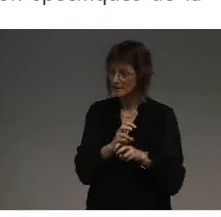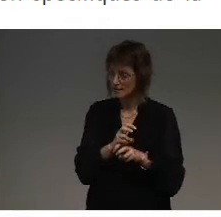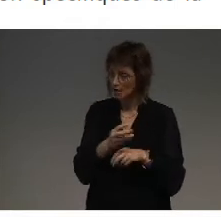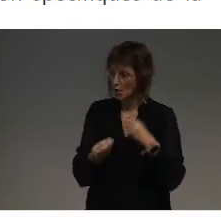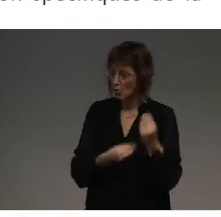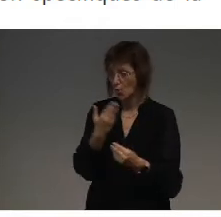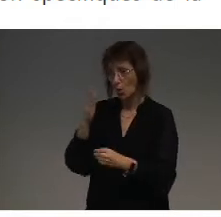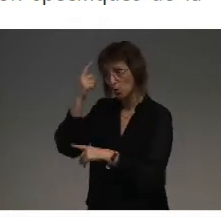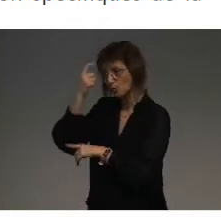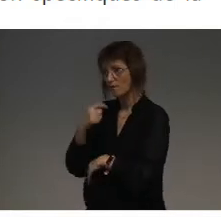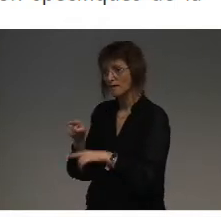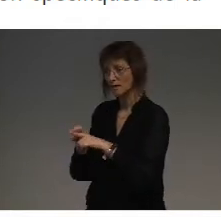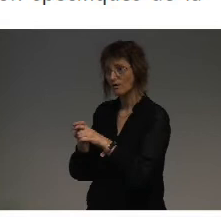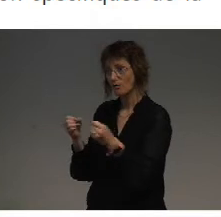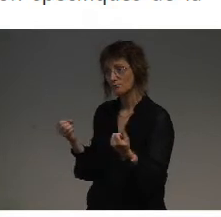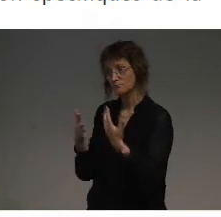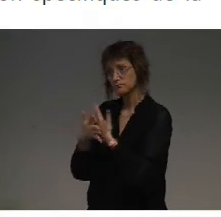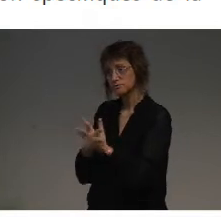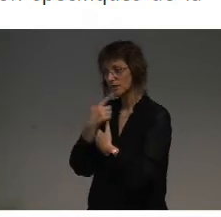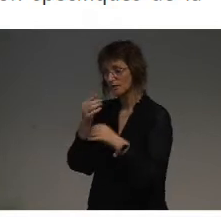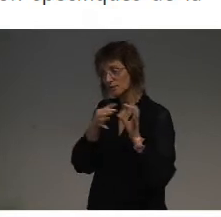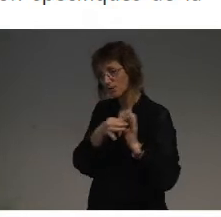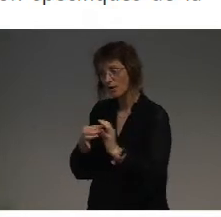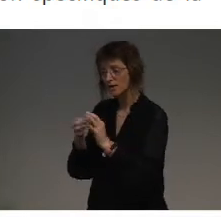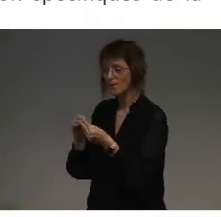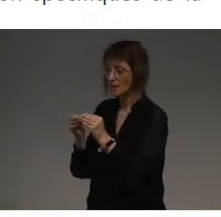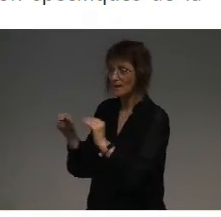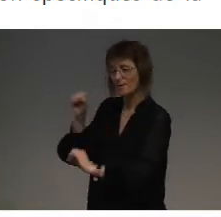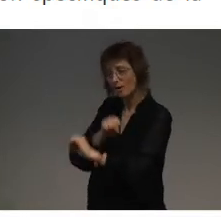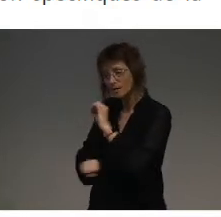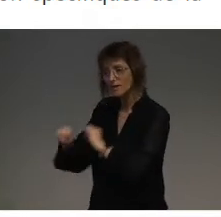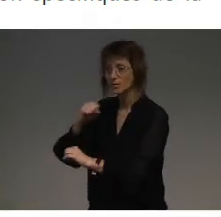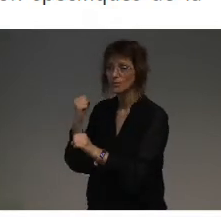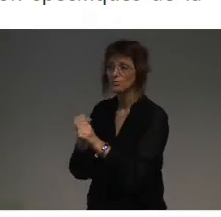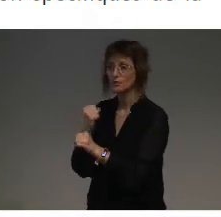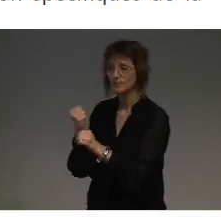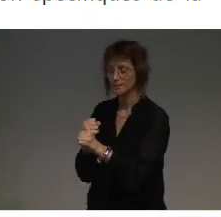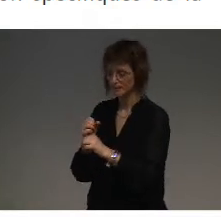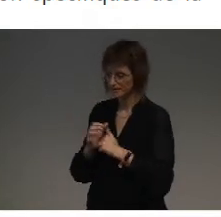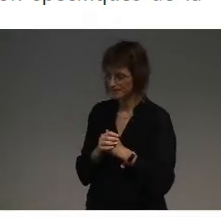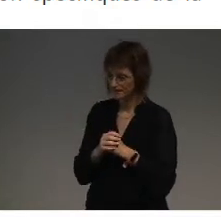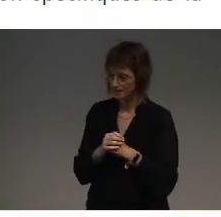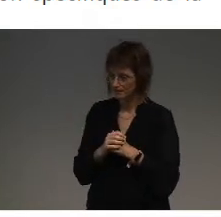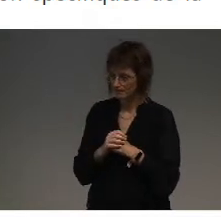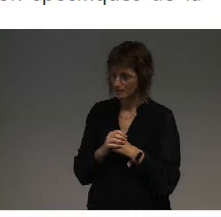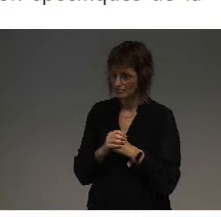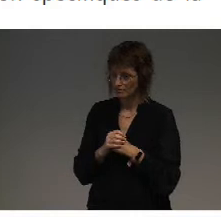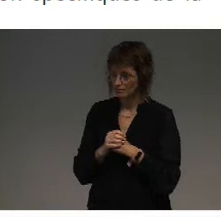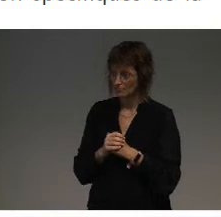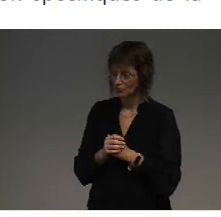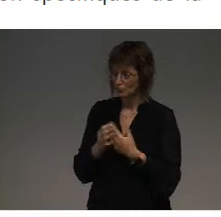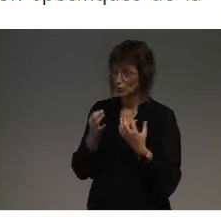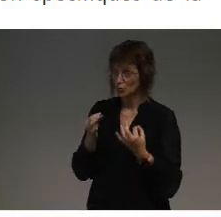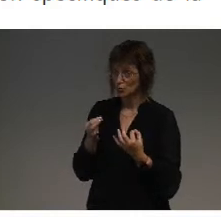plus transversaux qui sont vraiment liés à des problématiques d'organisation du travail. Et donc, comme on l'a vu là à